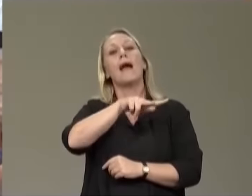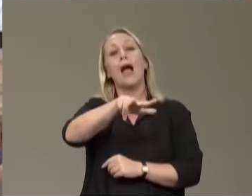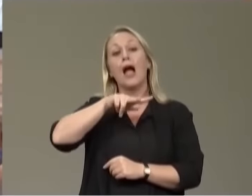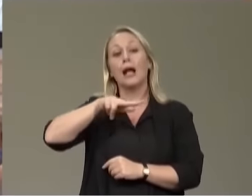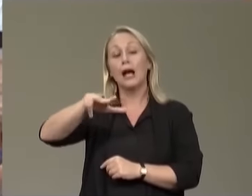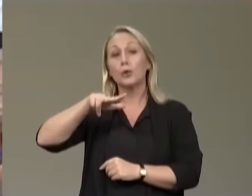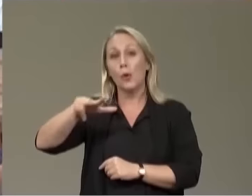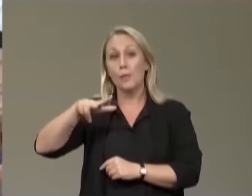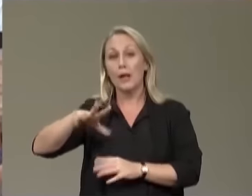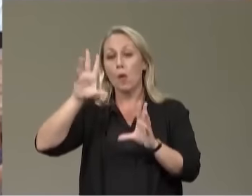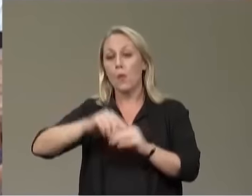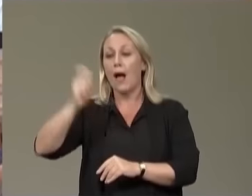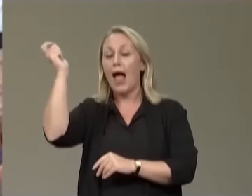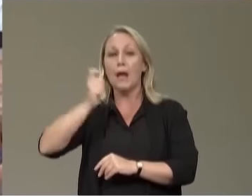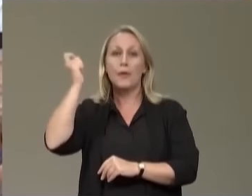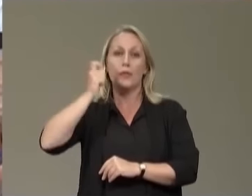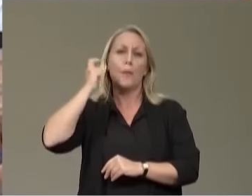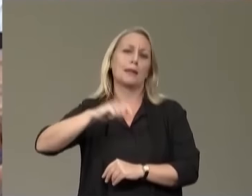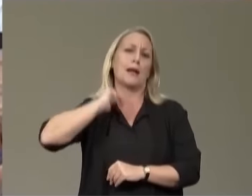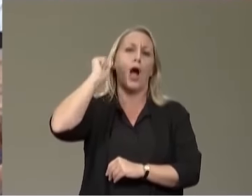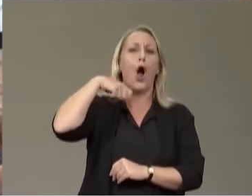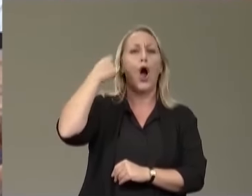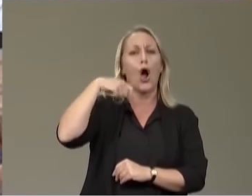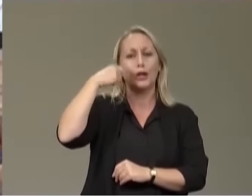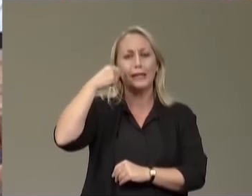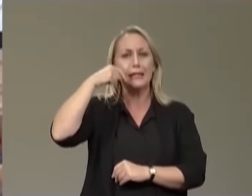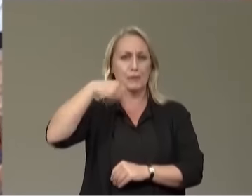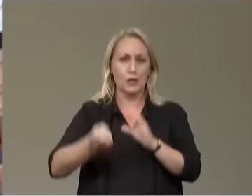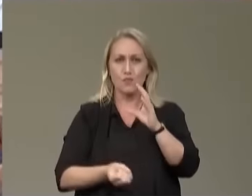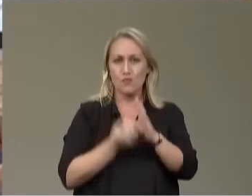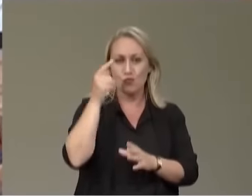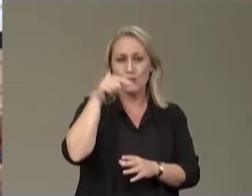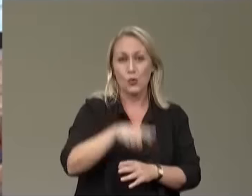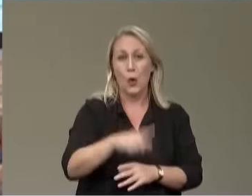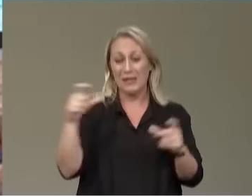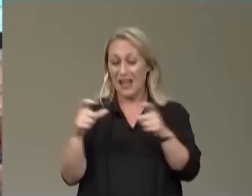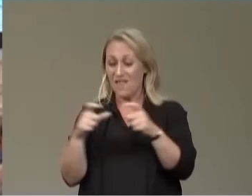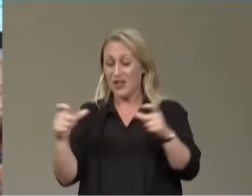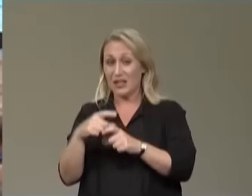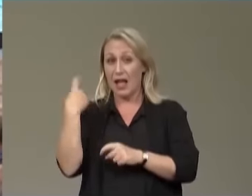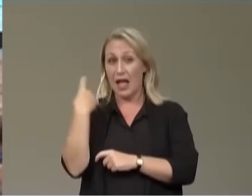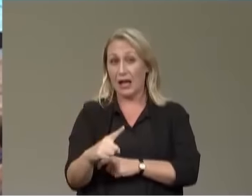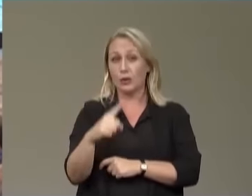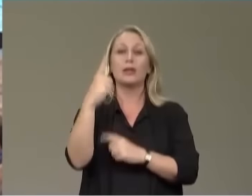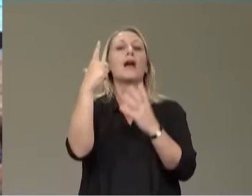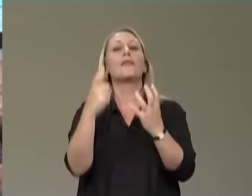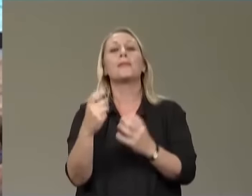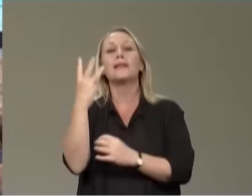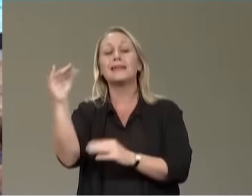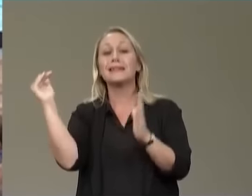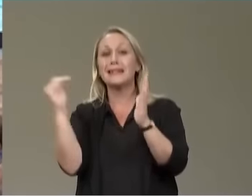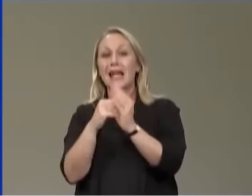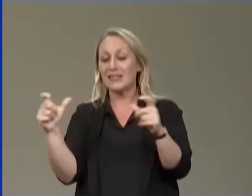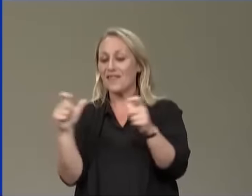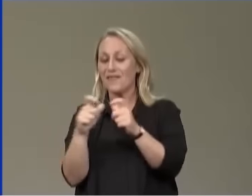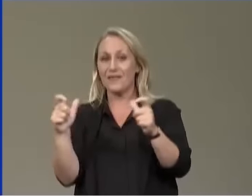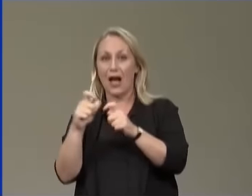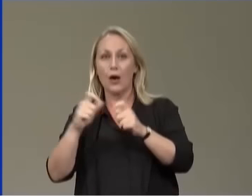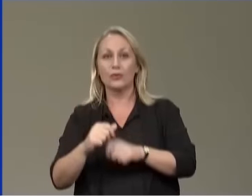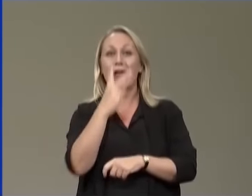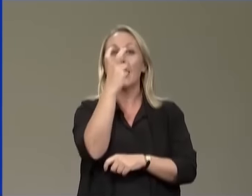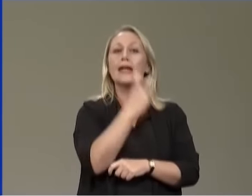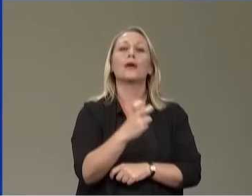τα επιδόματα προς νέους γονείς με περισσότερα βάουτσερς από κάθε άλλη φορά, 173.000 βάουτσερς, 20.000 νέες